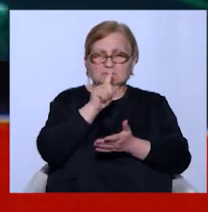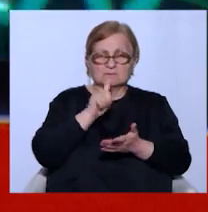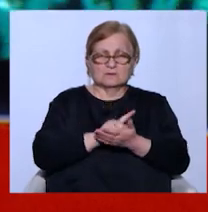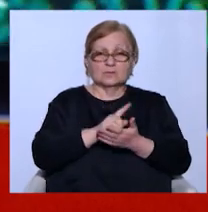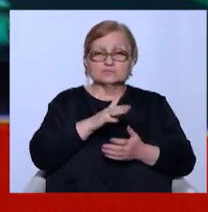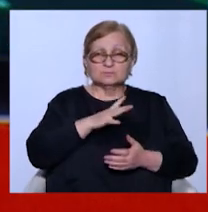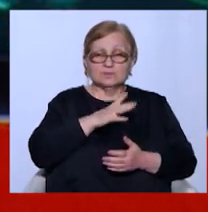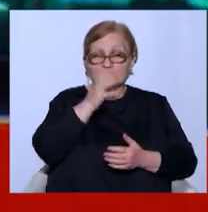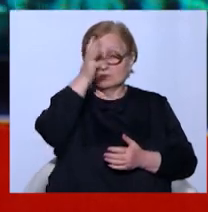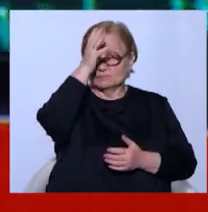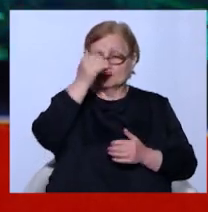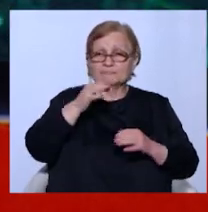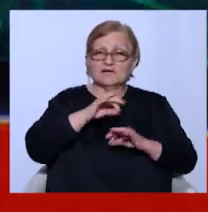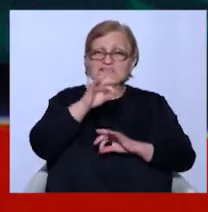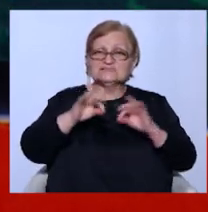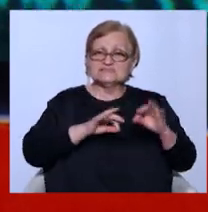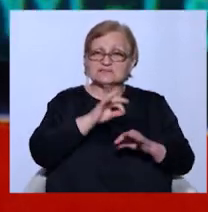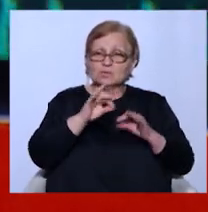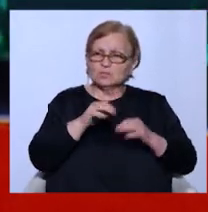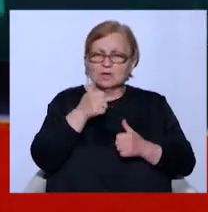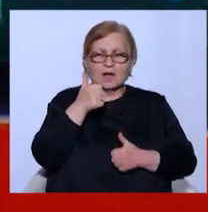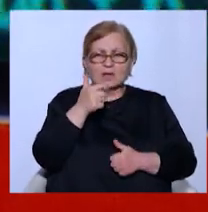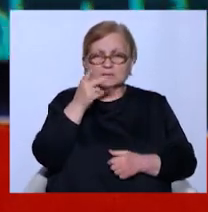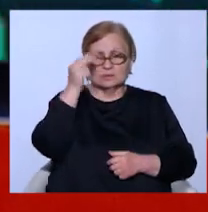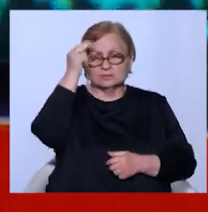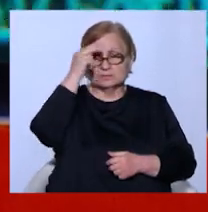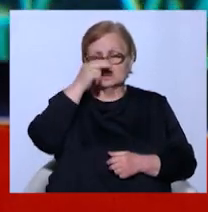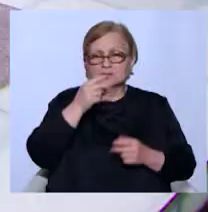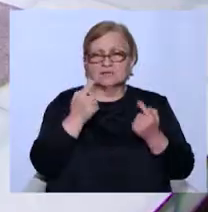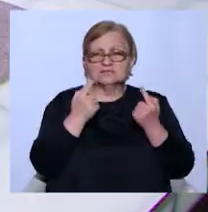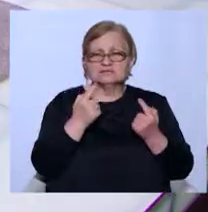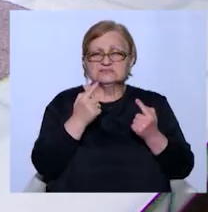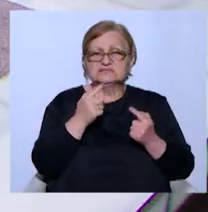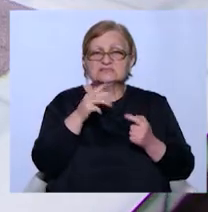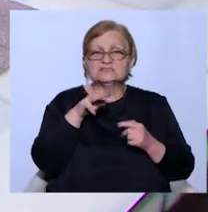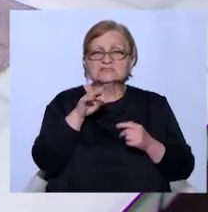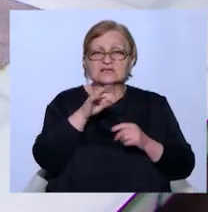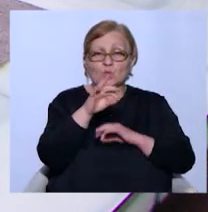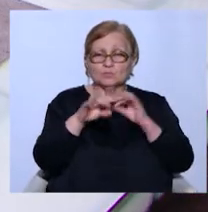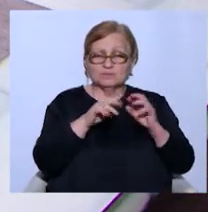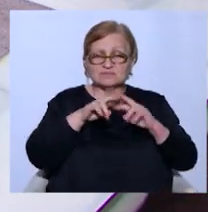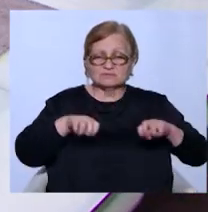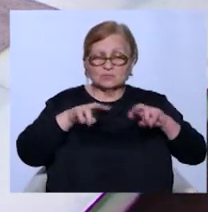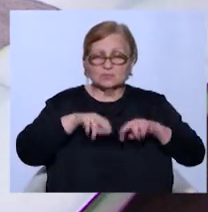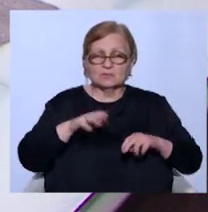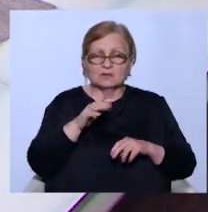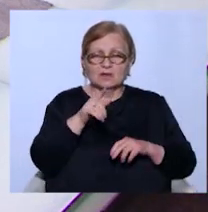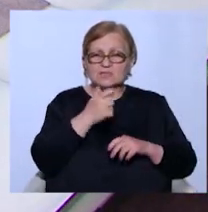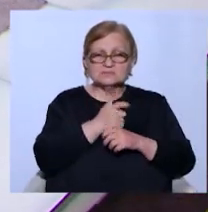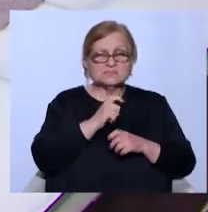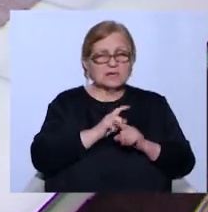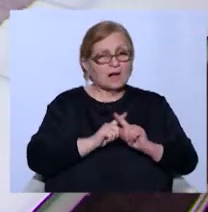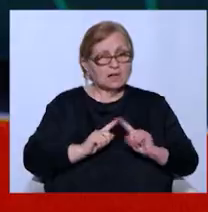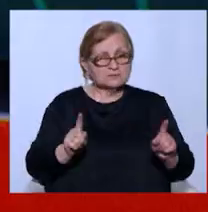აუცილებელი იყო მეცნიერებისთვის ტრიგონომეტრიის საფუძვლიანი სწავლა, რატომ ქვია დიდი ტრიგონომეტრიული კვლევა, იმიტომ რომ ამ კვლევაში ტრიგონომეტრიამ